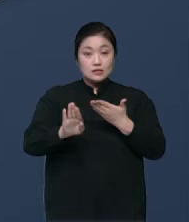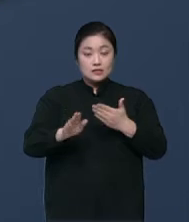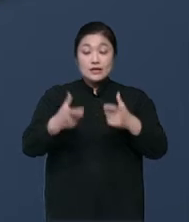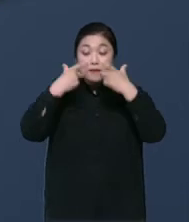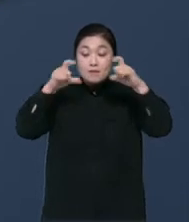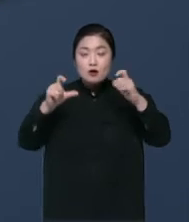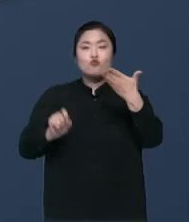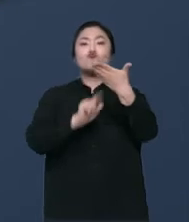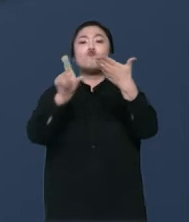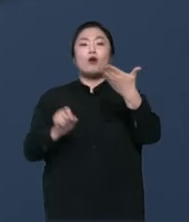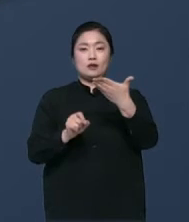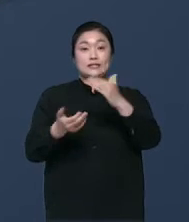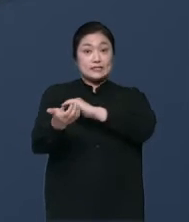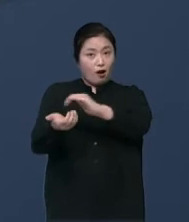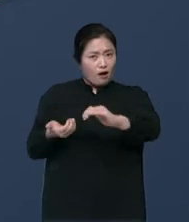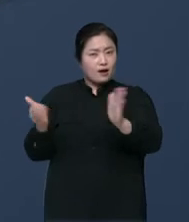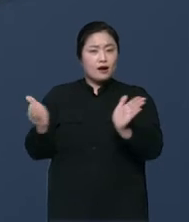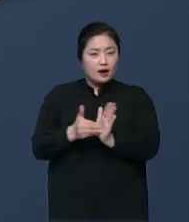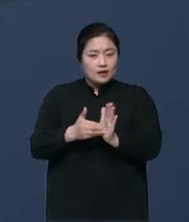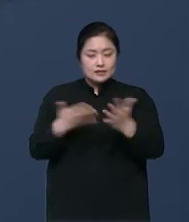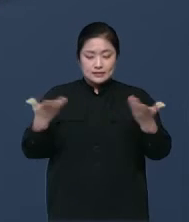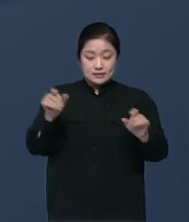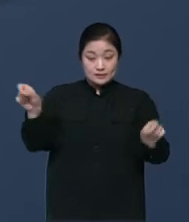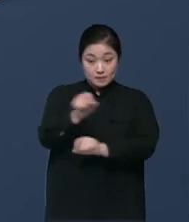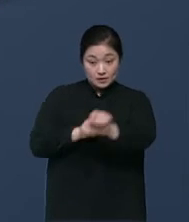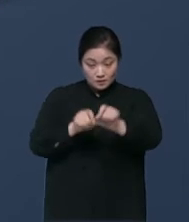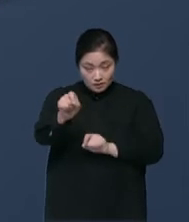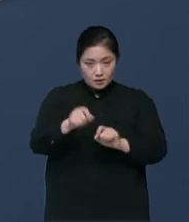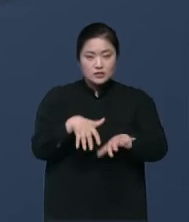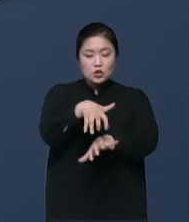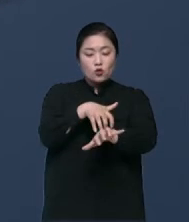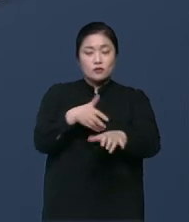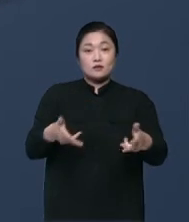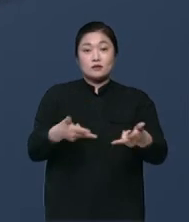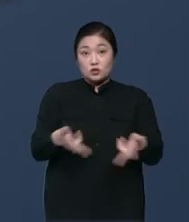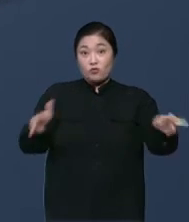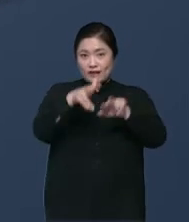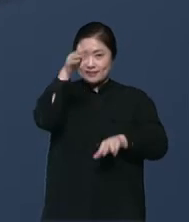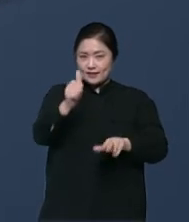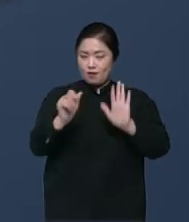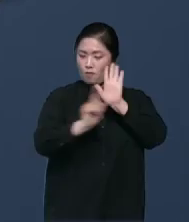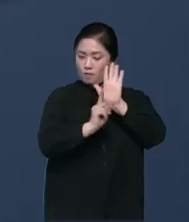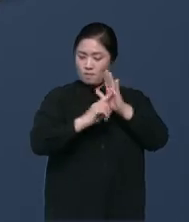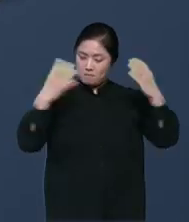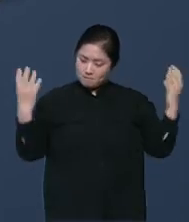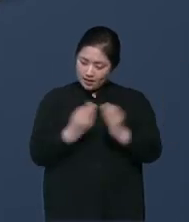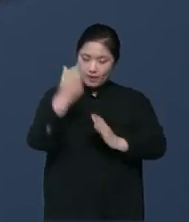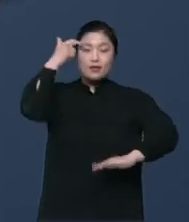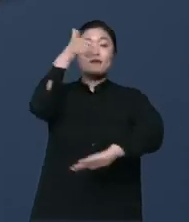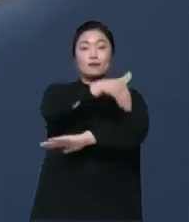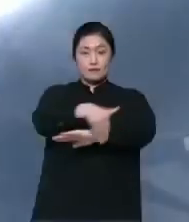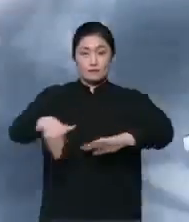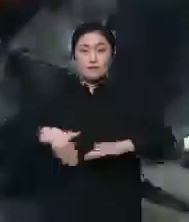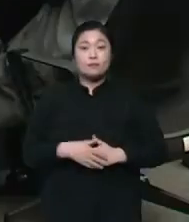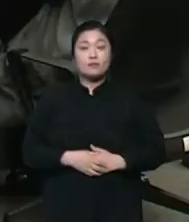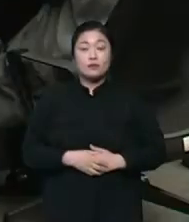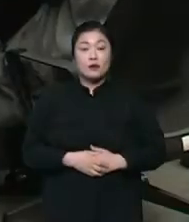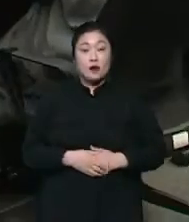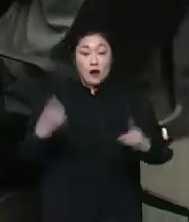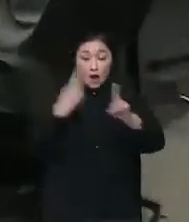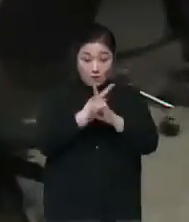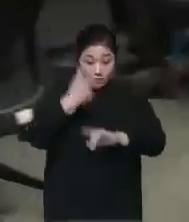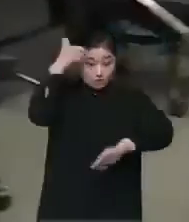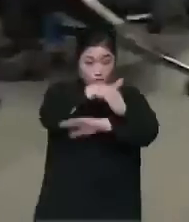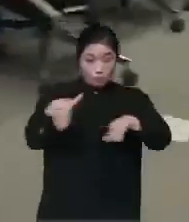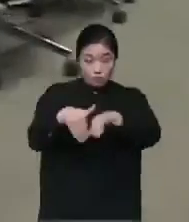개정안이 시행되는 9월 이전까지 인력 배치와 전당장 공모를 마무리할 것으로 전망됩니다.